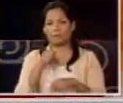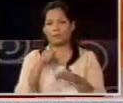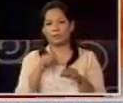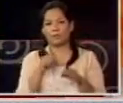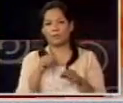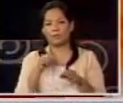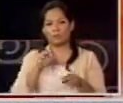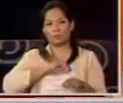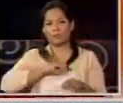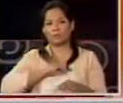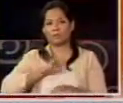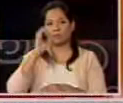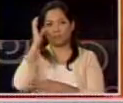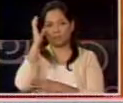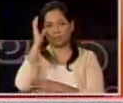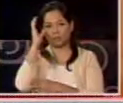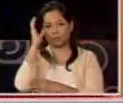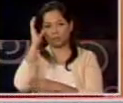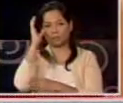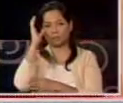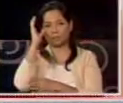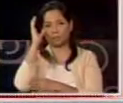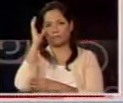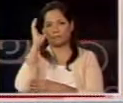si Carla at okay. Christina Corona.